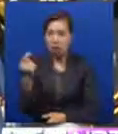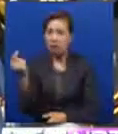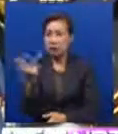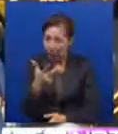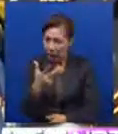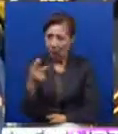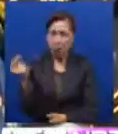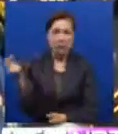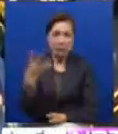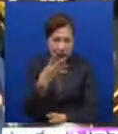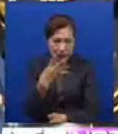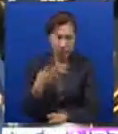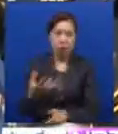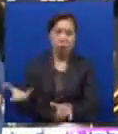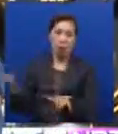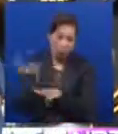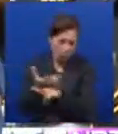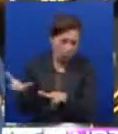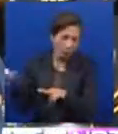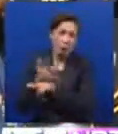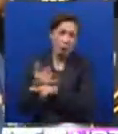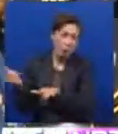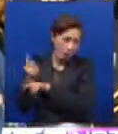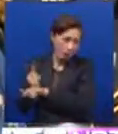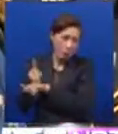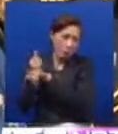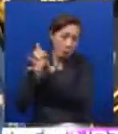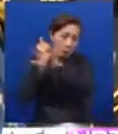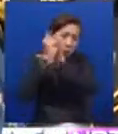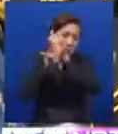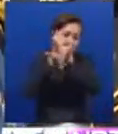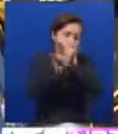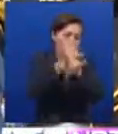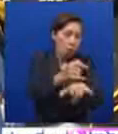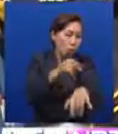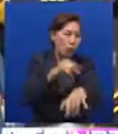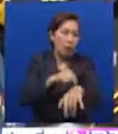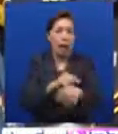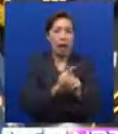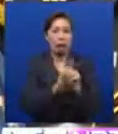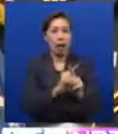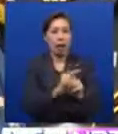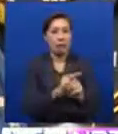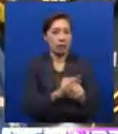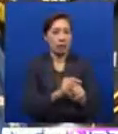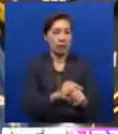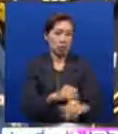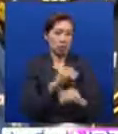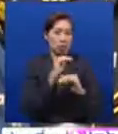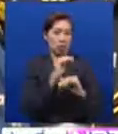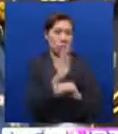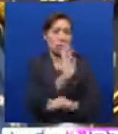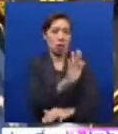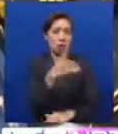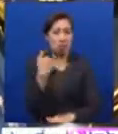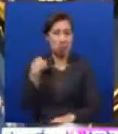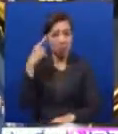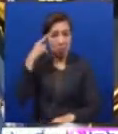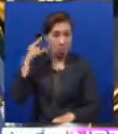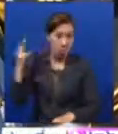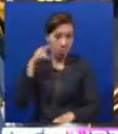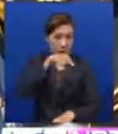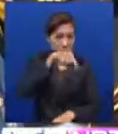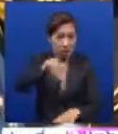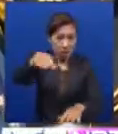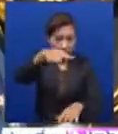สี่เพื่อที่จะให้ไปลงที่นู่นในช่วงเวลาที่กำหนดให้เราไปลงนะครับเพราะไปบินที่นู่นเนี่ยค่อนข้างอันตรายเหมือนพื้น